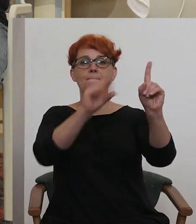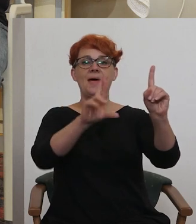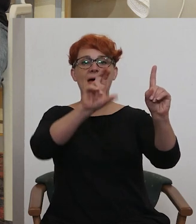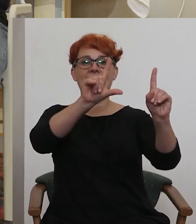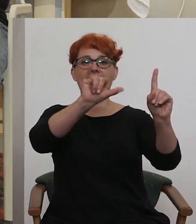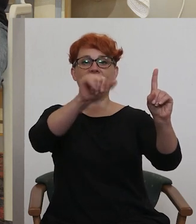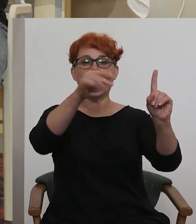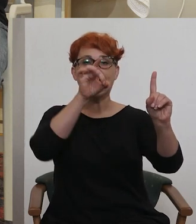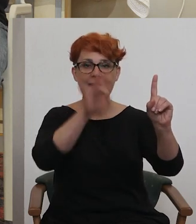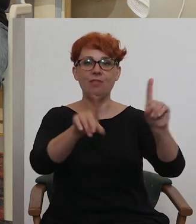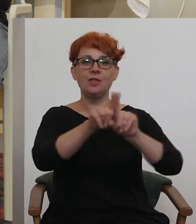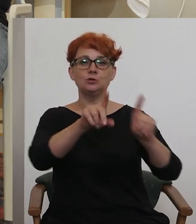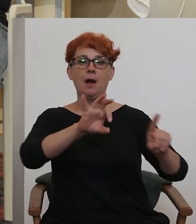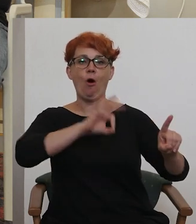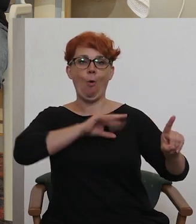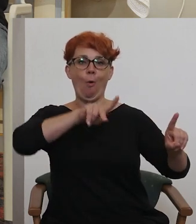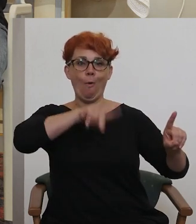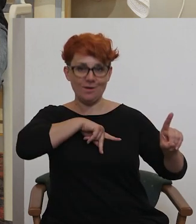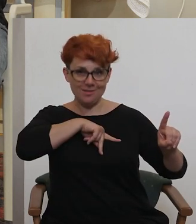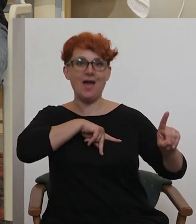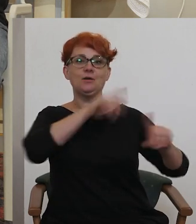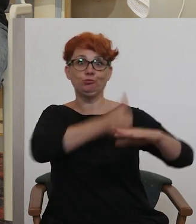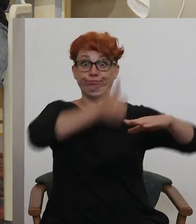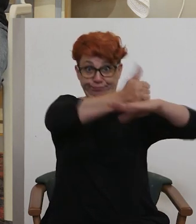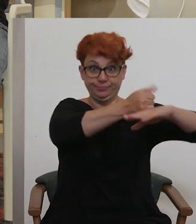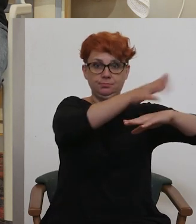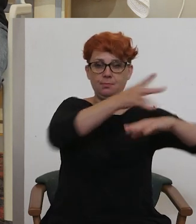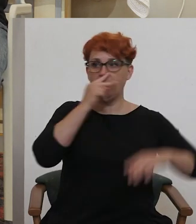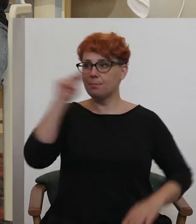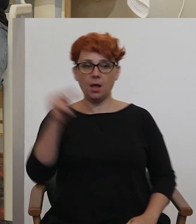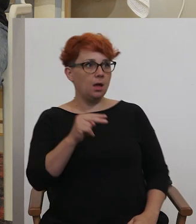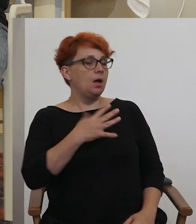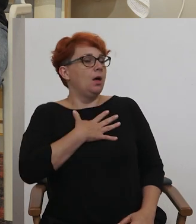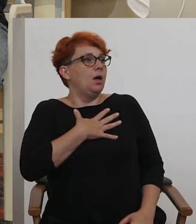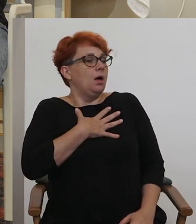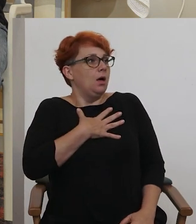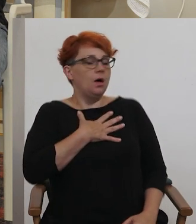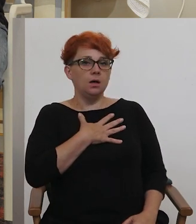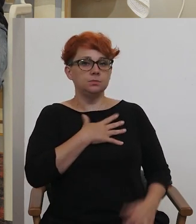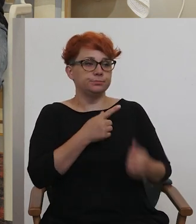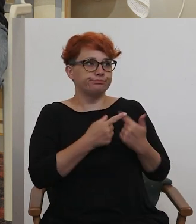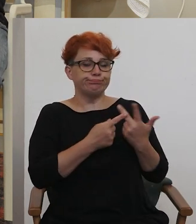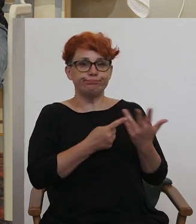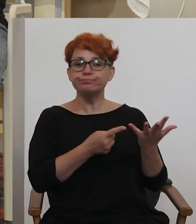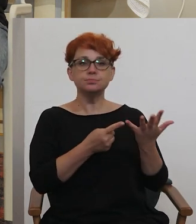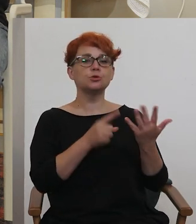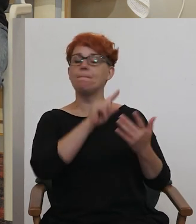z Virtuti Militari za rok 20. To wszystko chwyta za serce. To jest